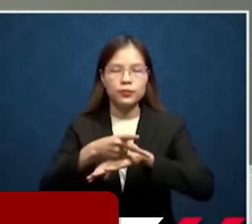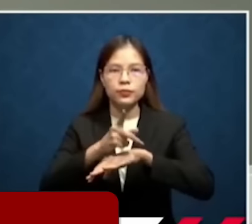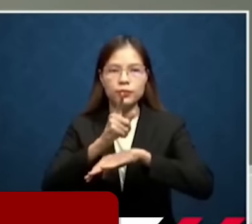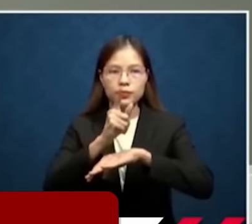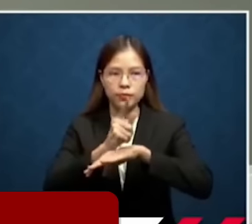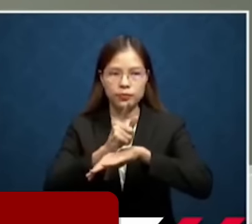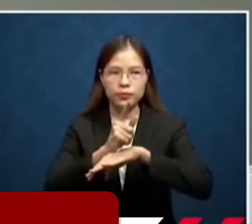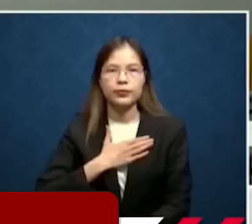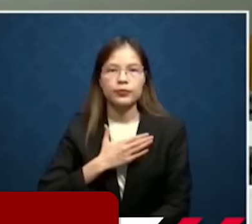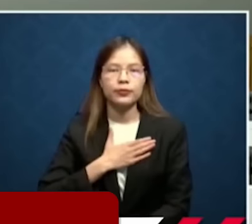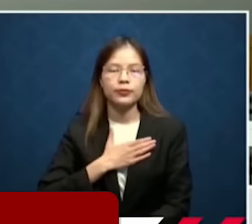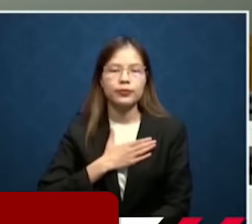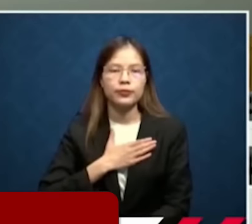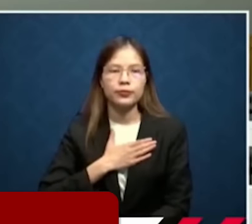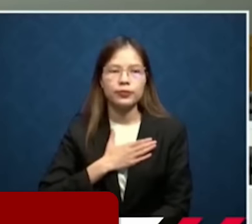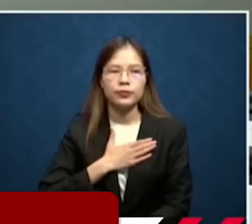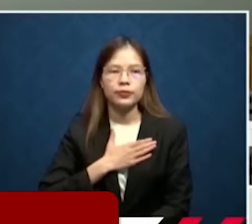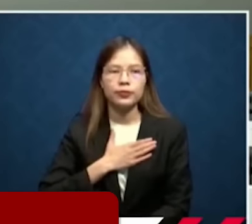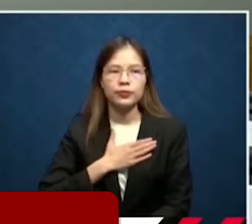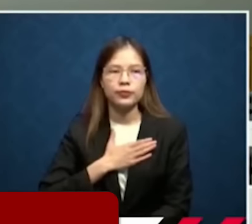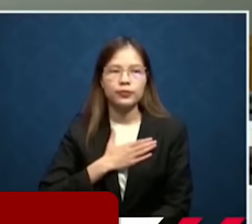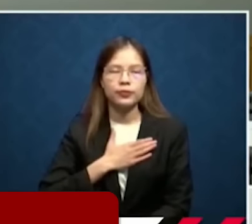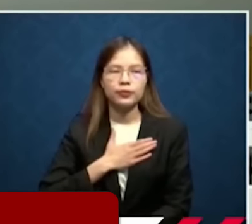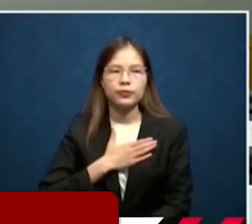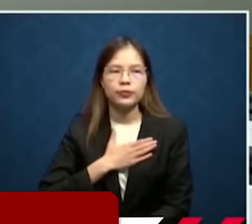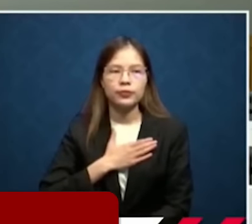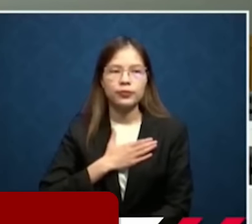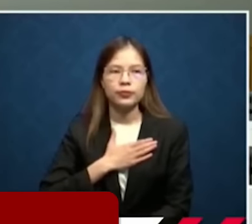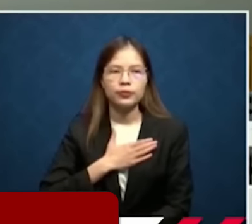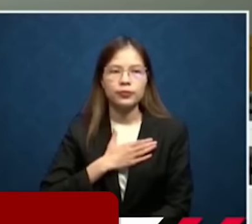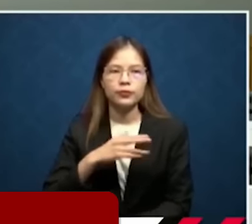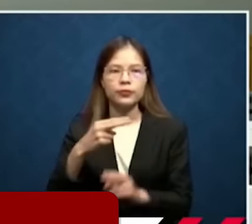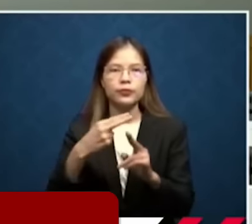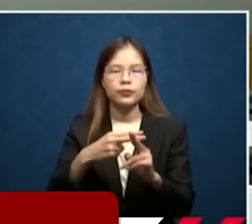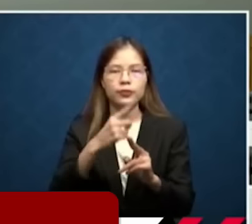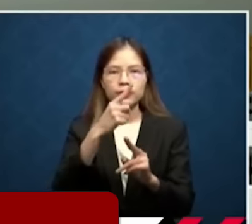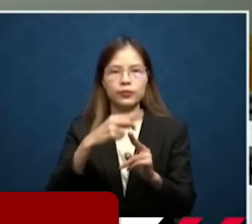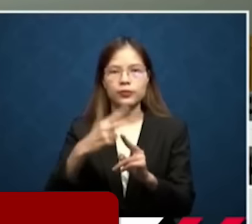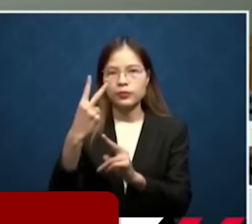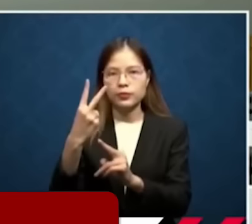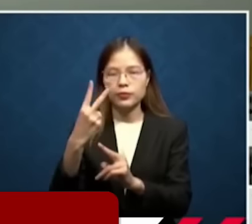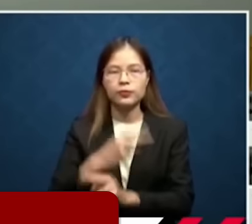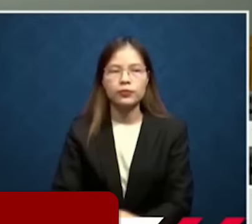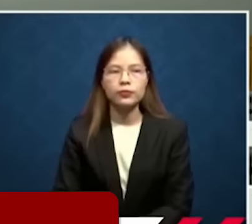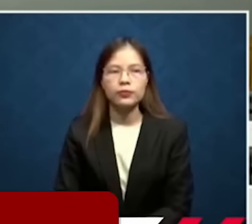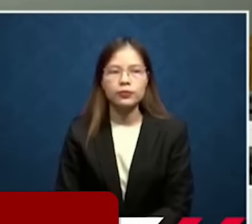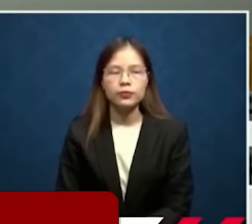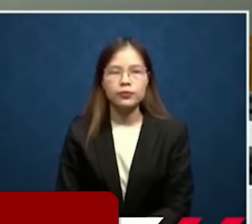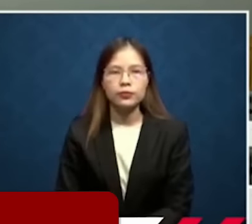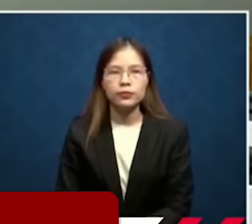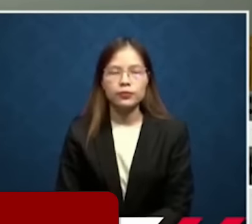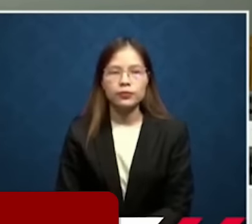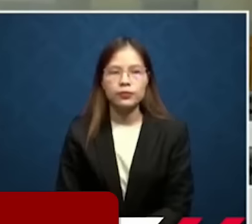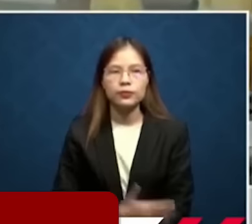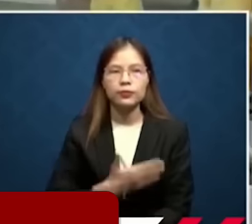ซึ่งสะท้อนความเป็นเนวินสภาแน่ๆคือ159เสียงเนี่ยนะครับแปลว่าใน20ชุด